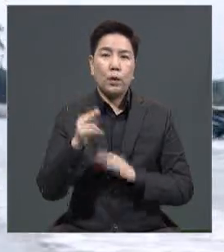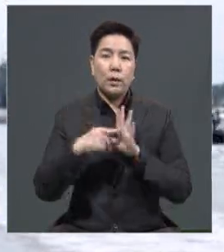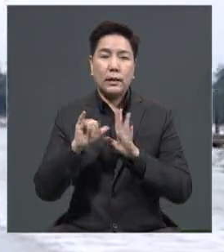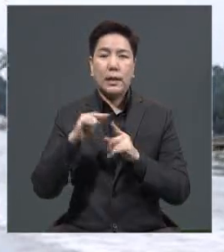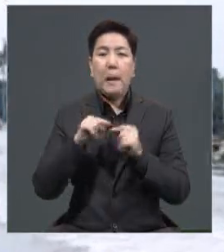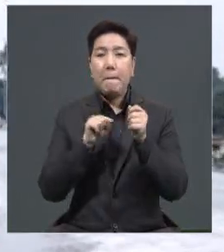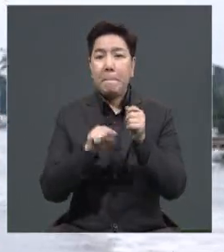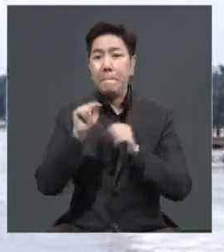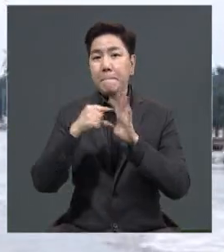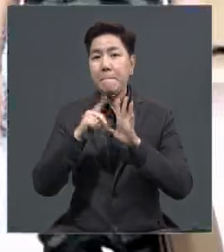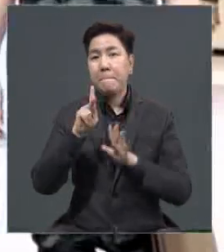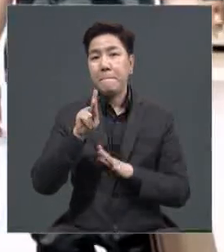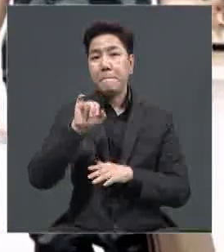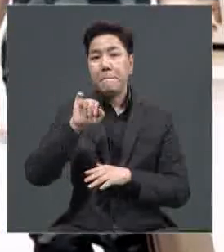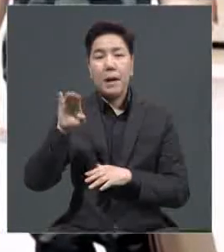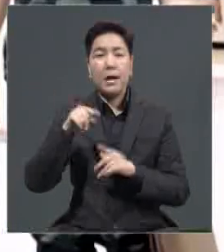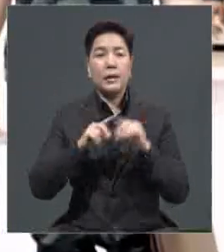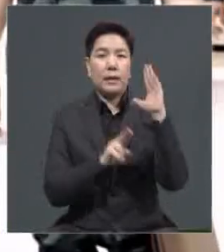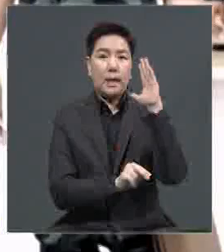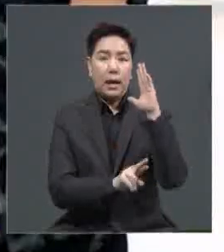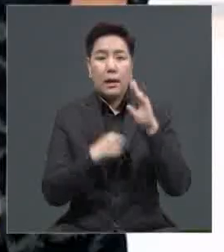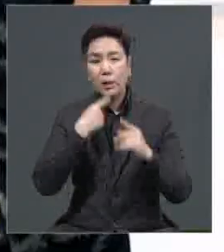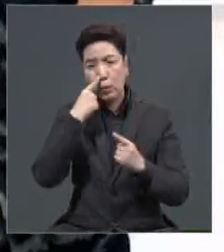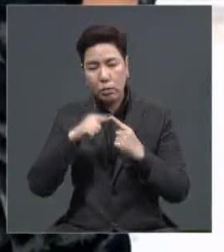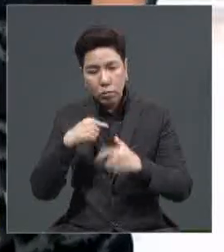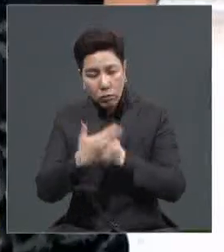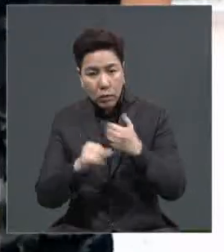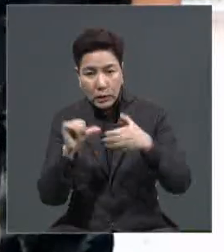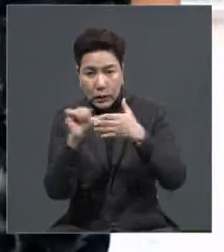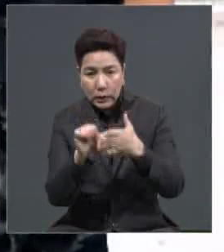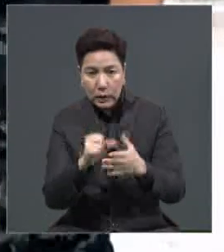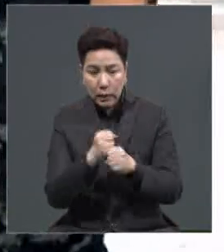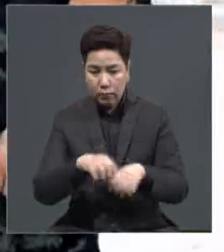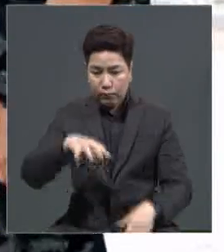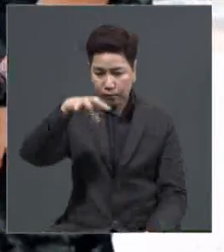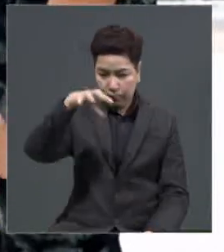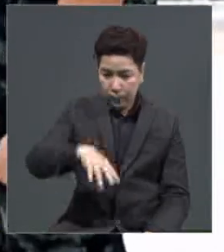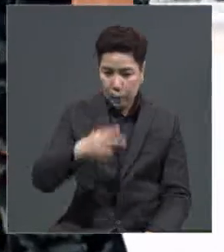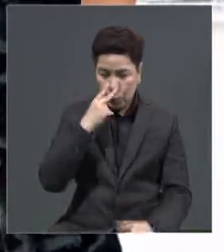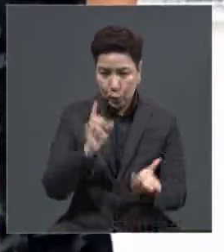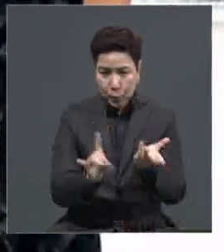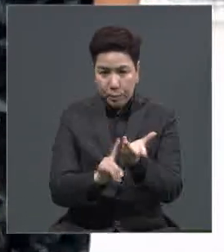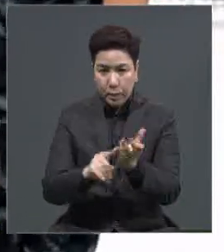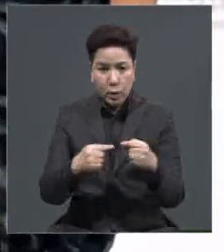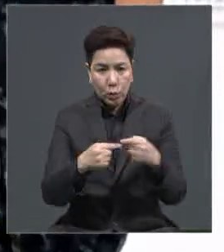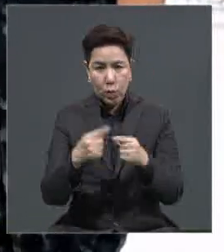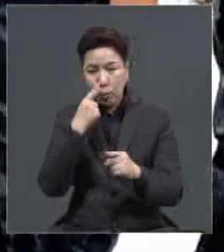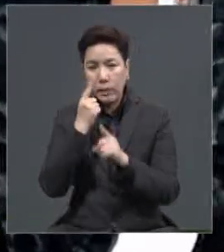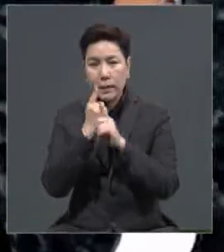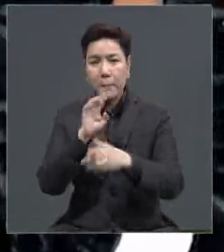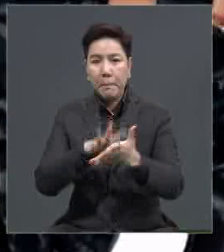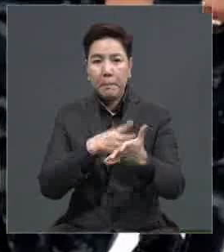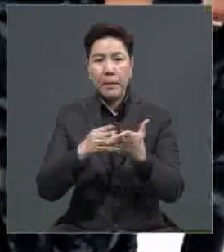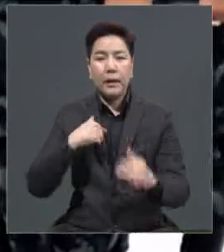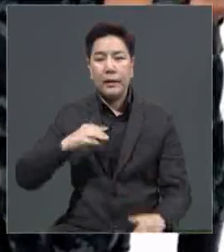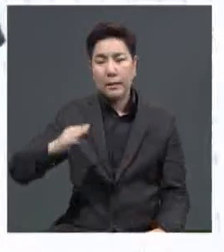ภอตากใบจังหวัดนราธิวาสเพื่อติดตามความคืบหน้าการปรับปรุงฐานปฏิบัติการให้มีประสิทธิภาพตามนโยบายของผู้บัญ